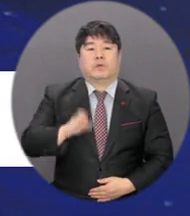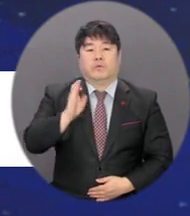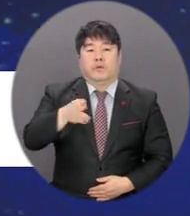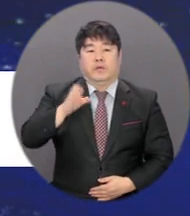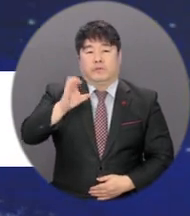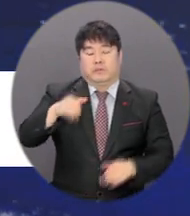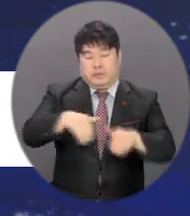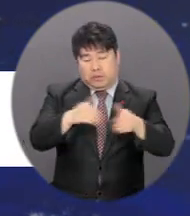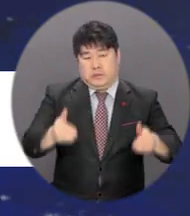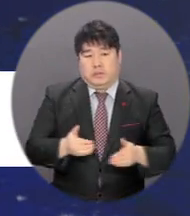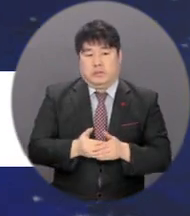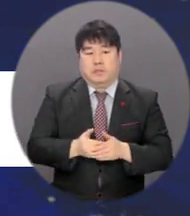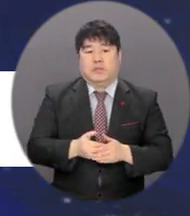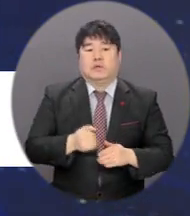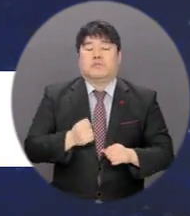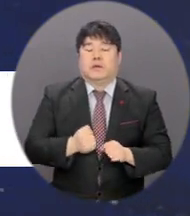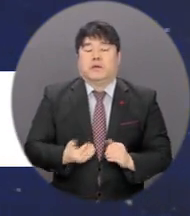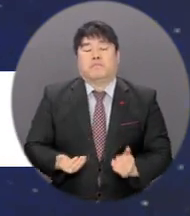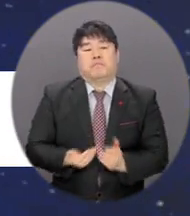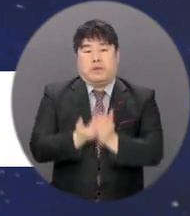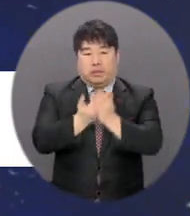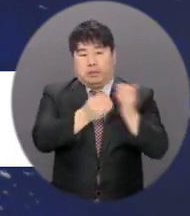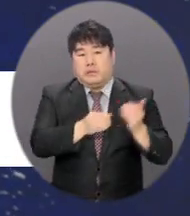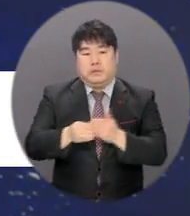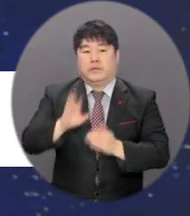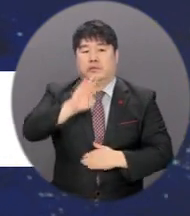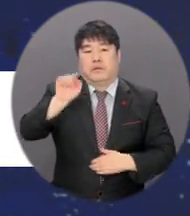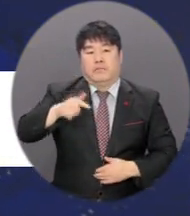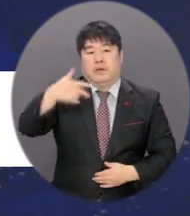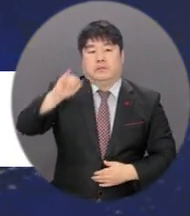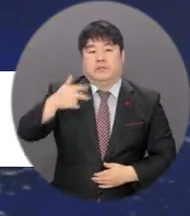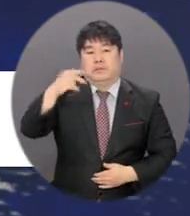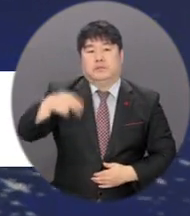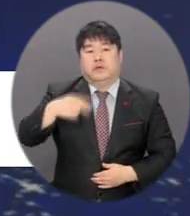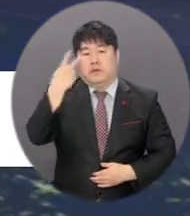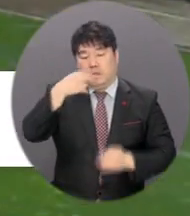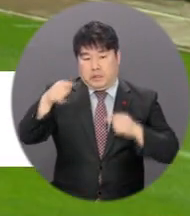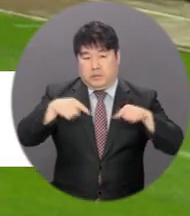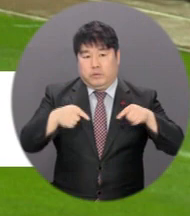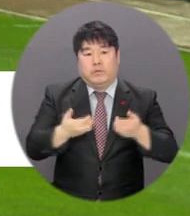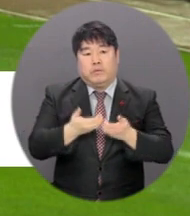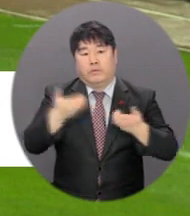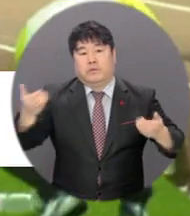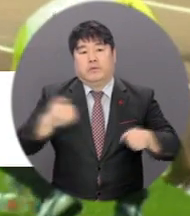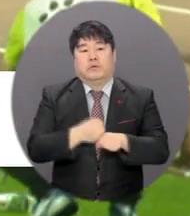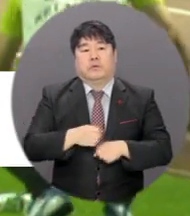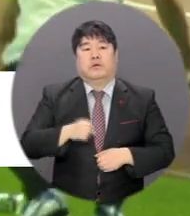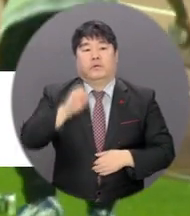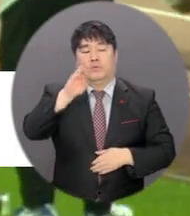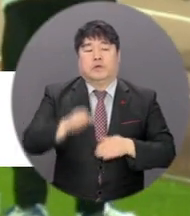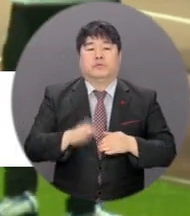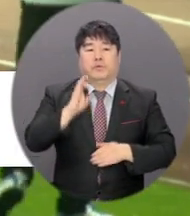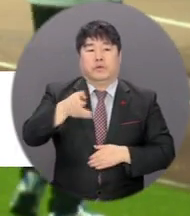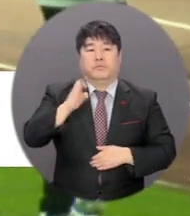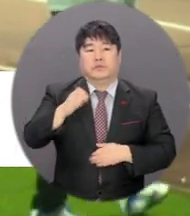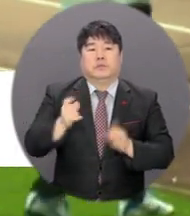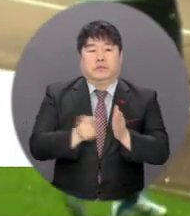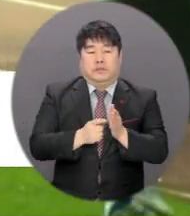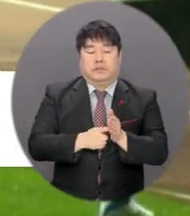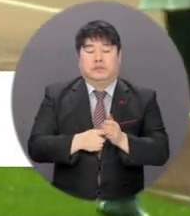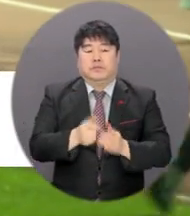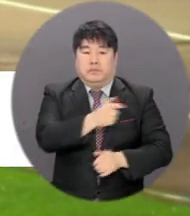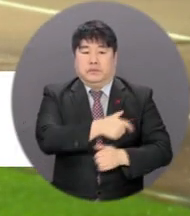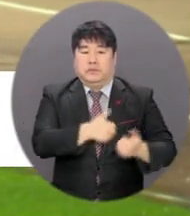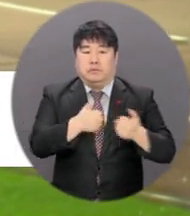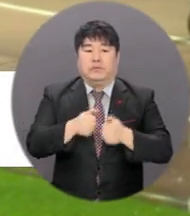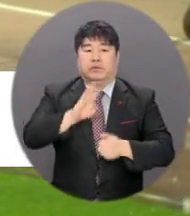광주FC가 팀의 중흥기를 이끌었던 박진섭 감독과 결별했습니다. 광주FC 긴급이사회를 열고